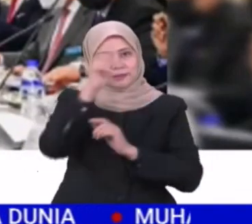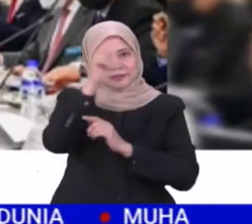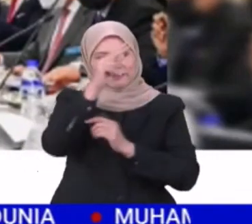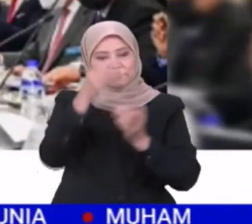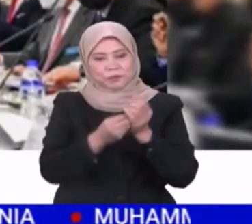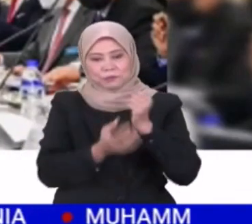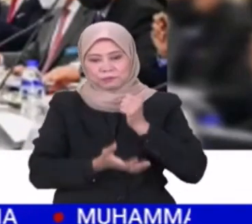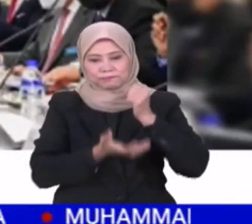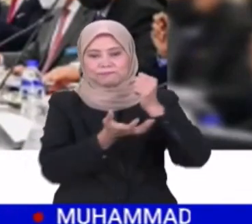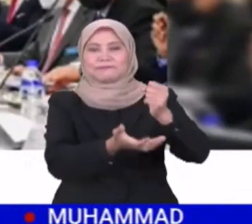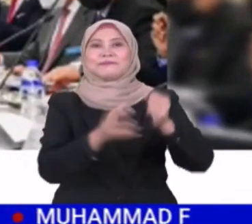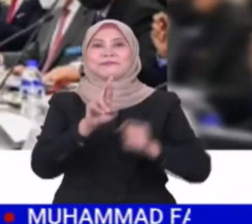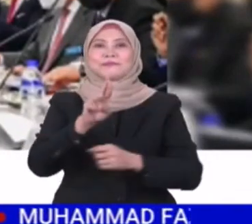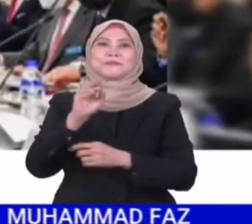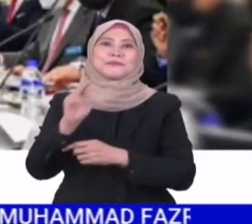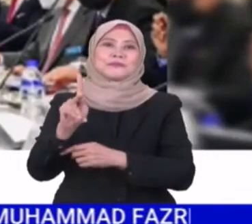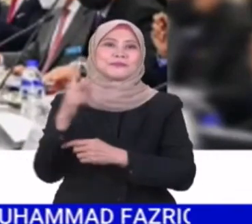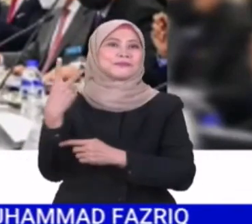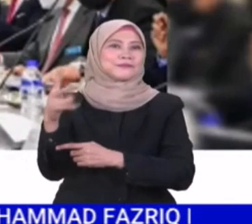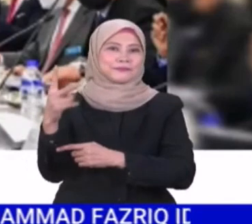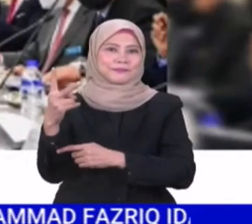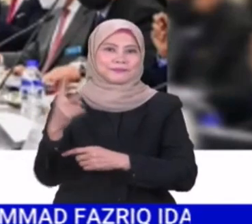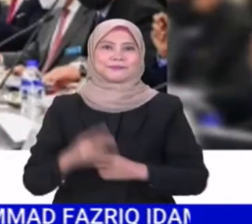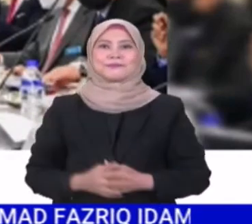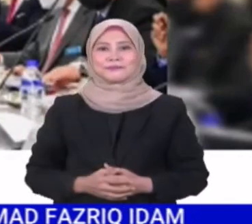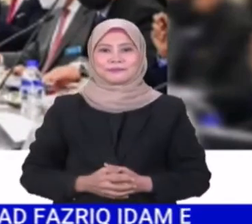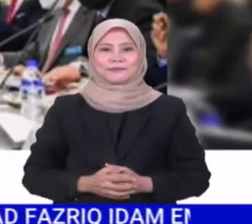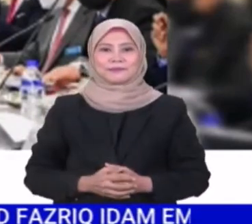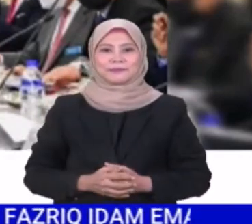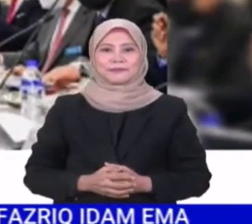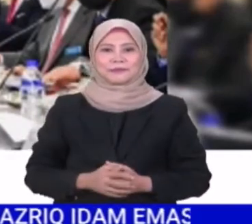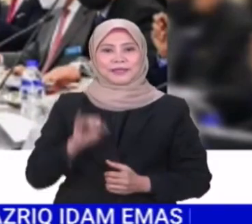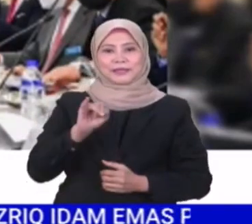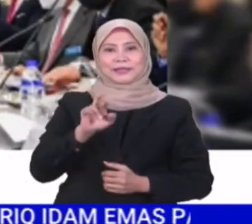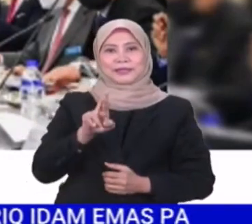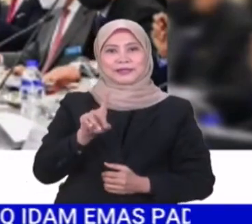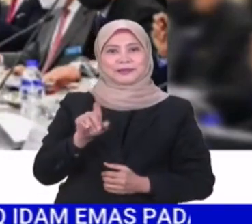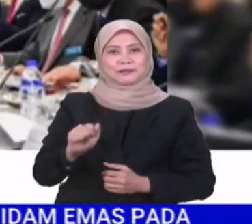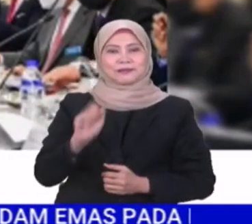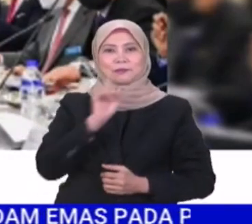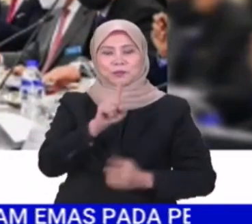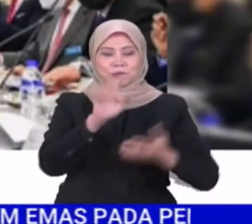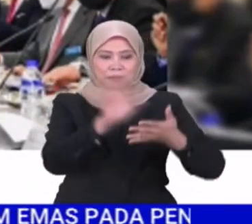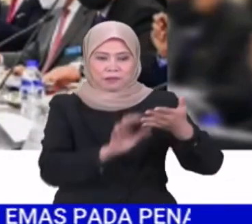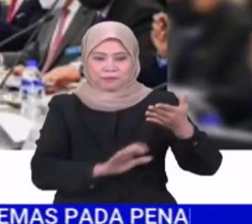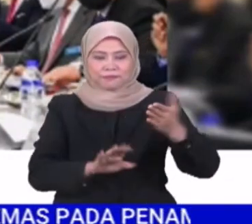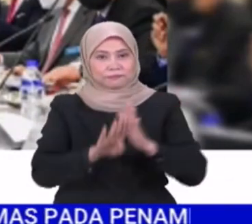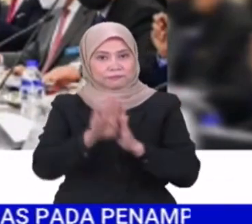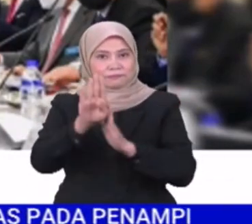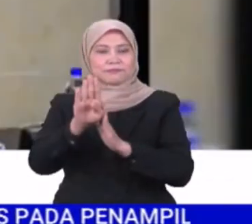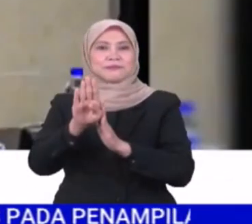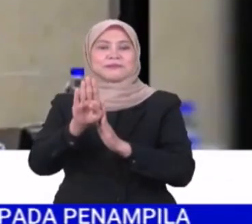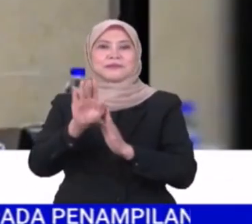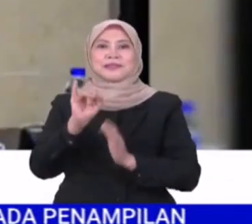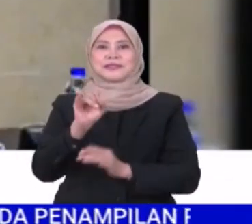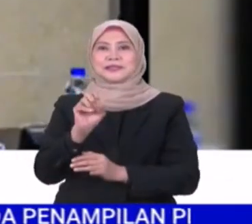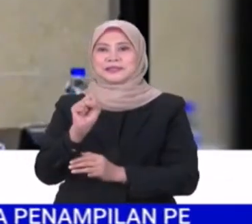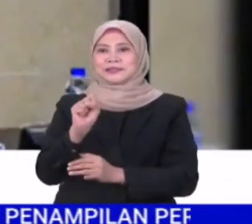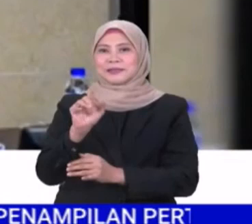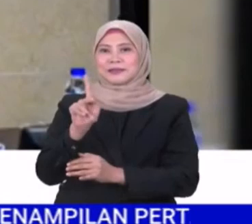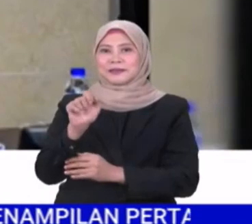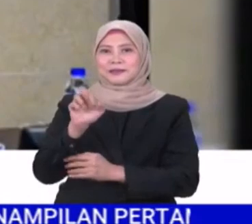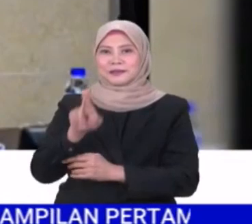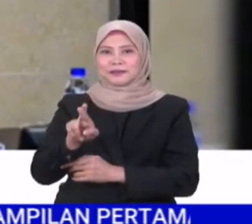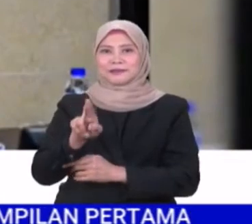peruntukan rancangan Malaysia ke-12 RM ke-12 ada juga sedang merangkai draft plan pembangunan komprehensif Iskandar